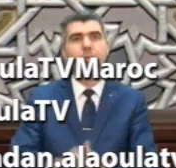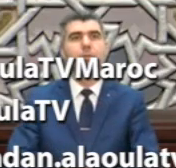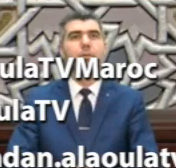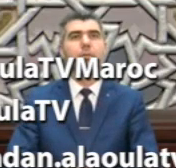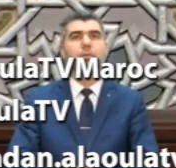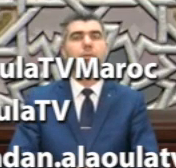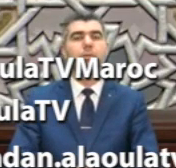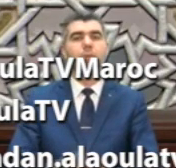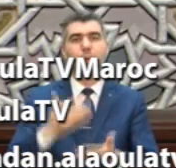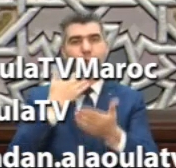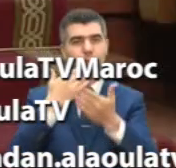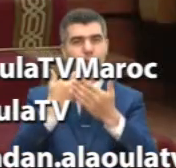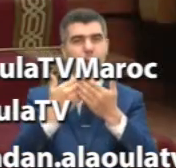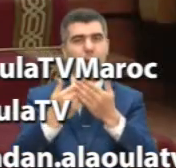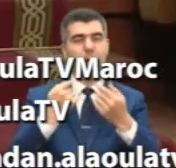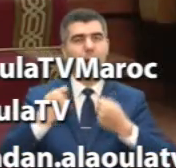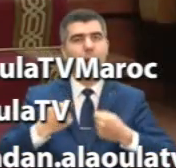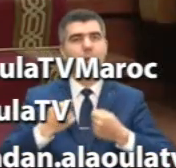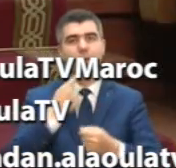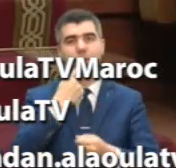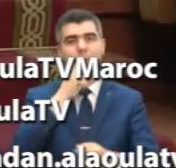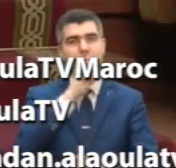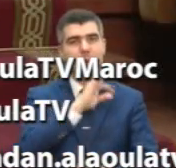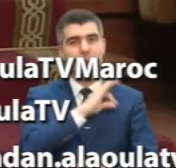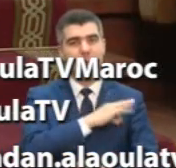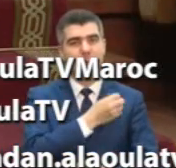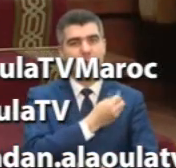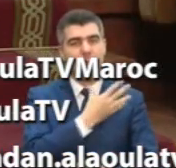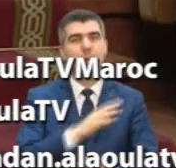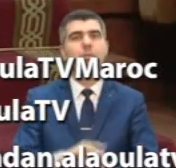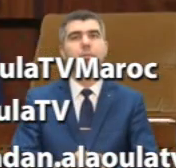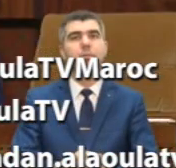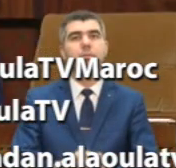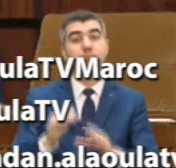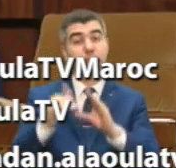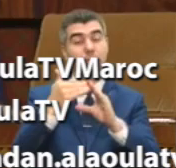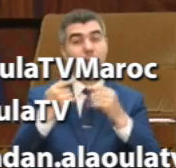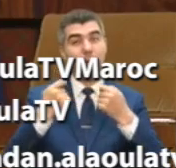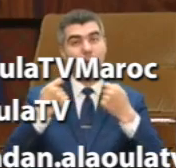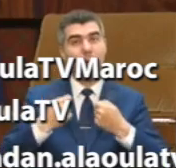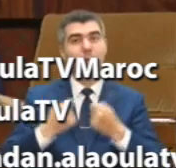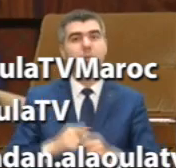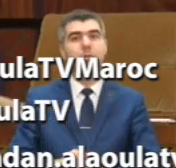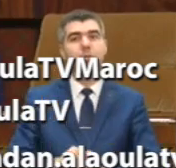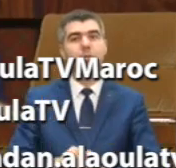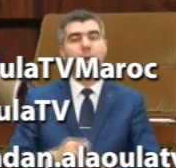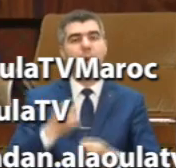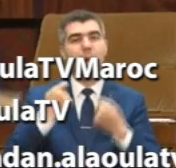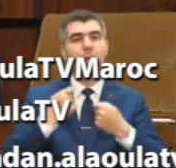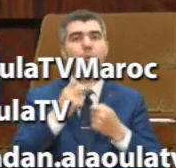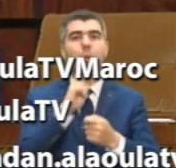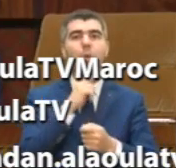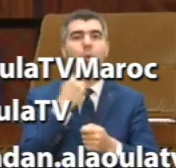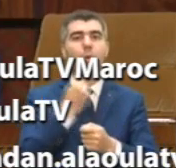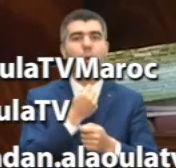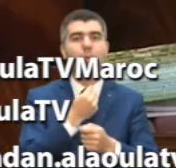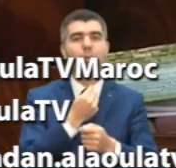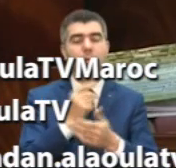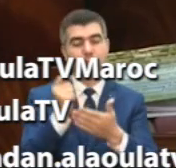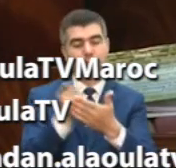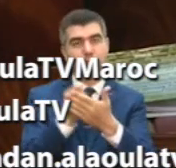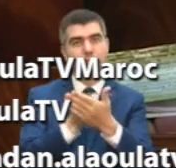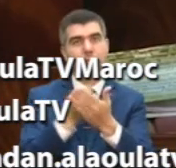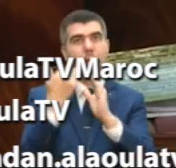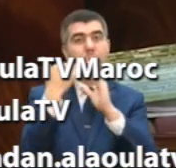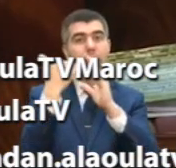شكرا سيدة الرئيسة. بسم الله الرحمن الرحيم. توصلت رئاسة المجلس من السيد رئيس الحكومة بمراسلة يحيط